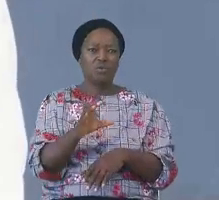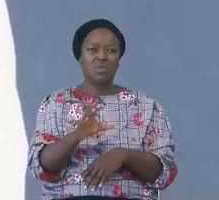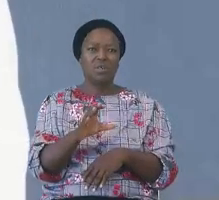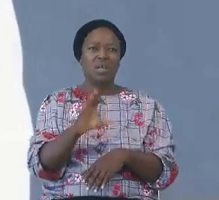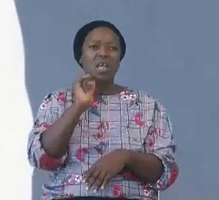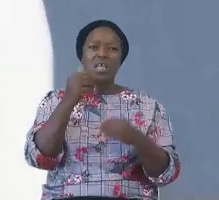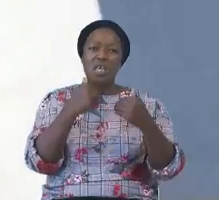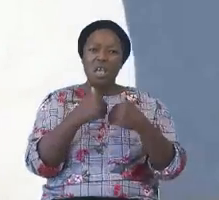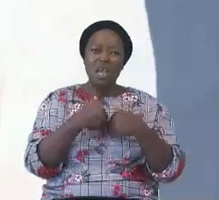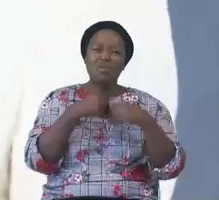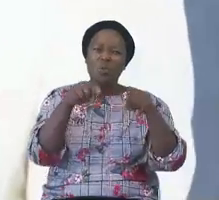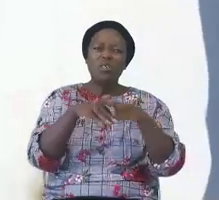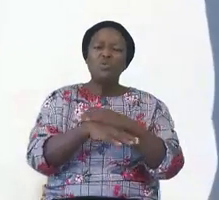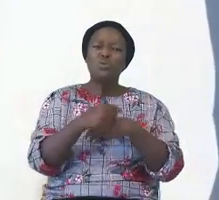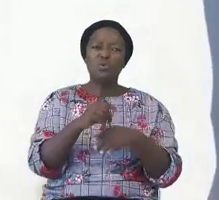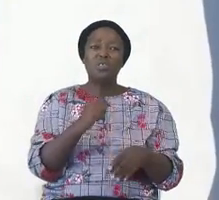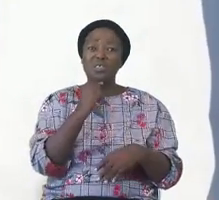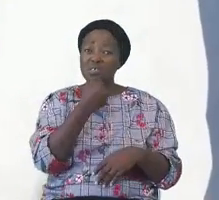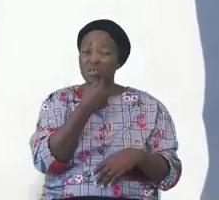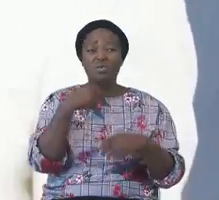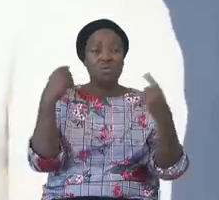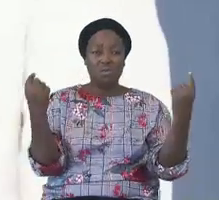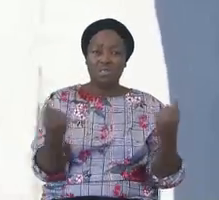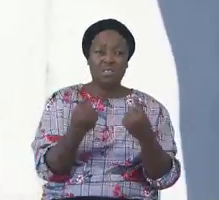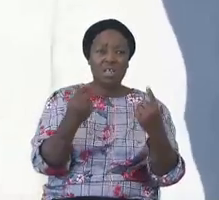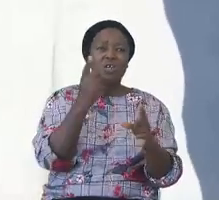l'un de ces pécheurs sur la croix.